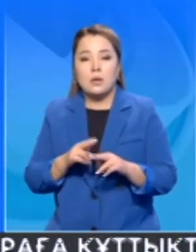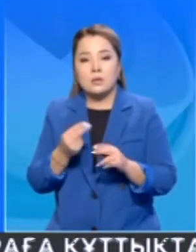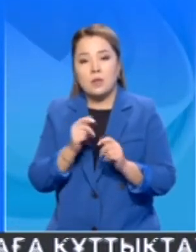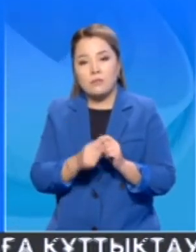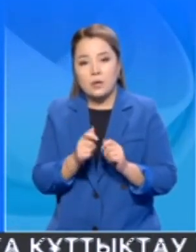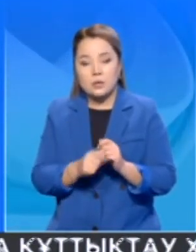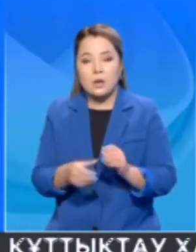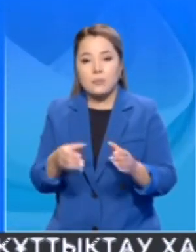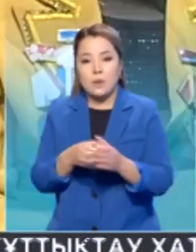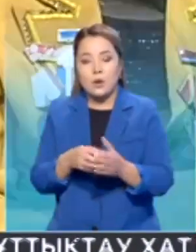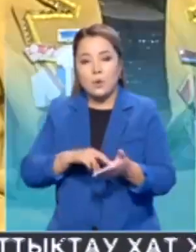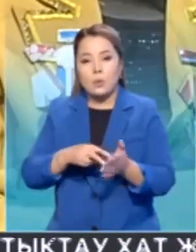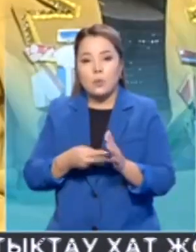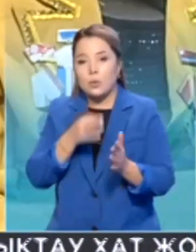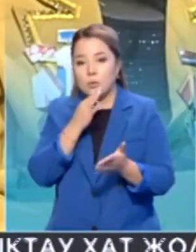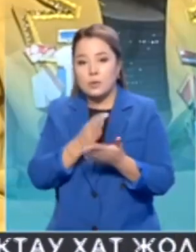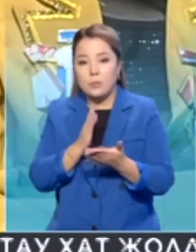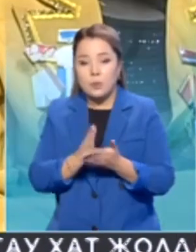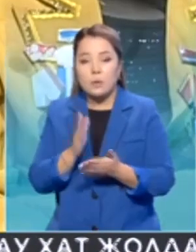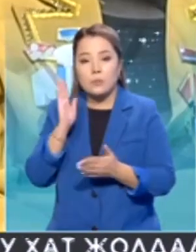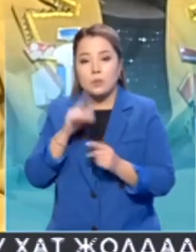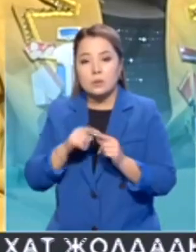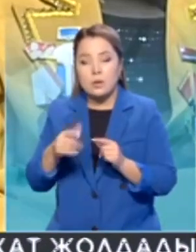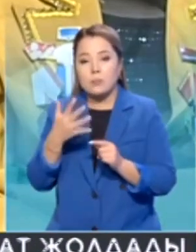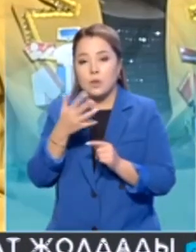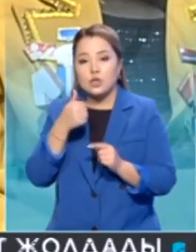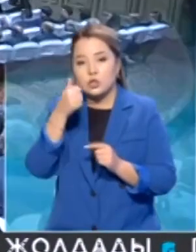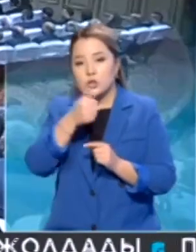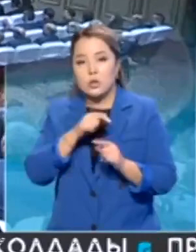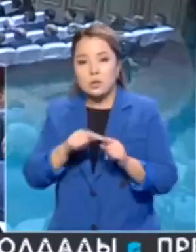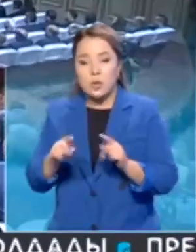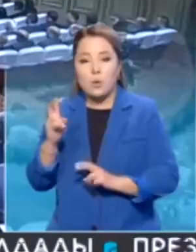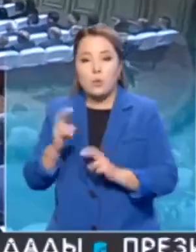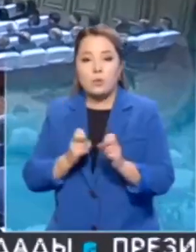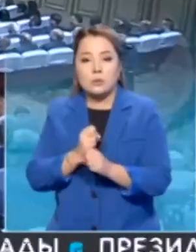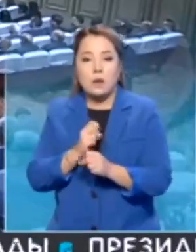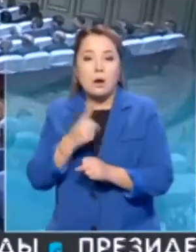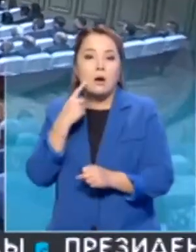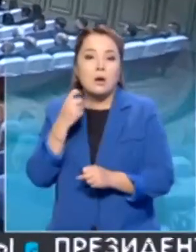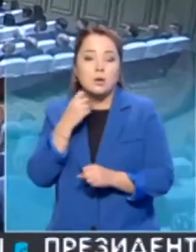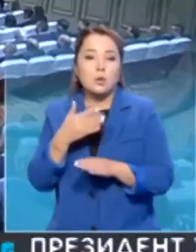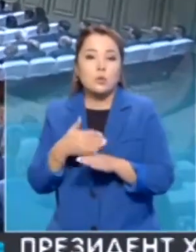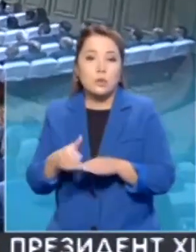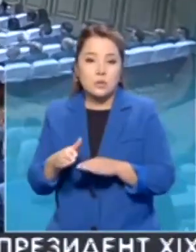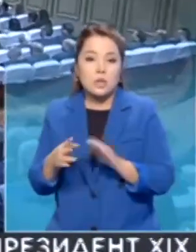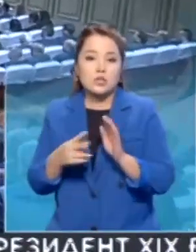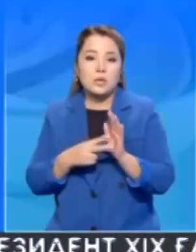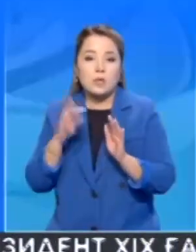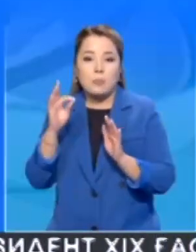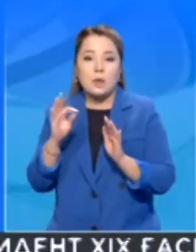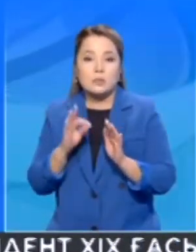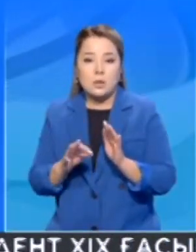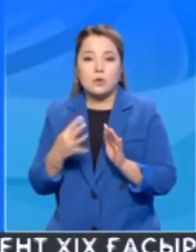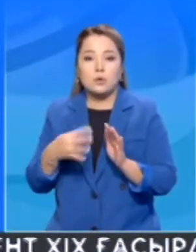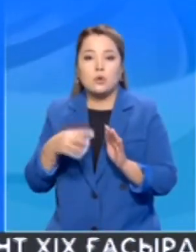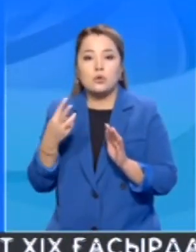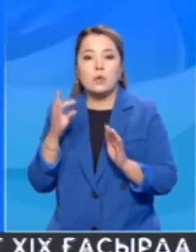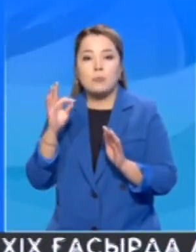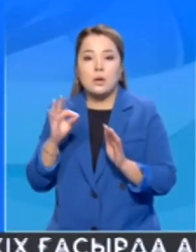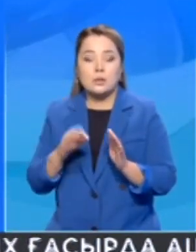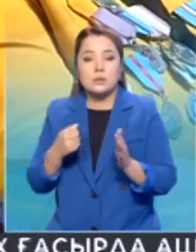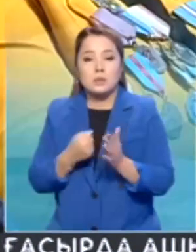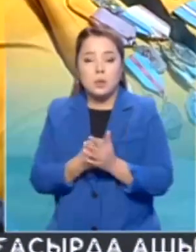инвестиция салу көзделіп отыр. Алдағы 5 жылда өзіміз өндіретін қанттың үлесі 7%-дан 43%-ға